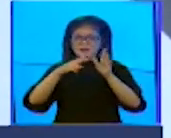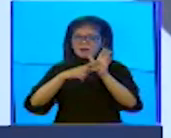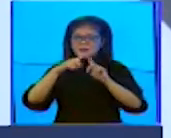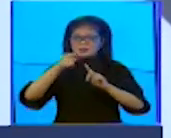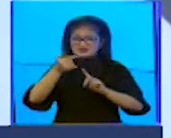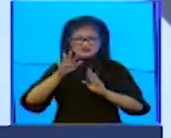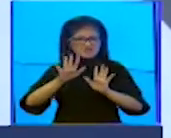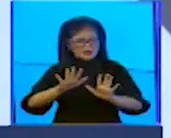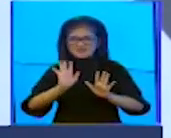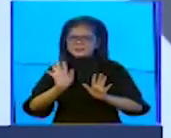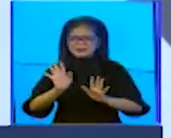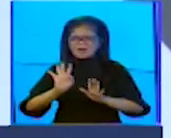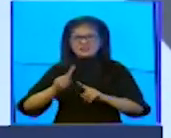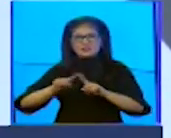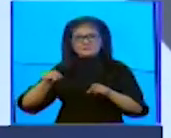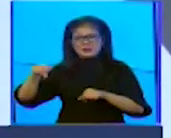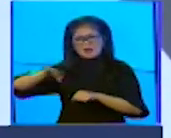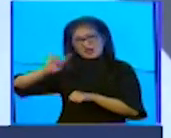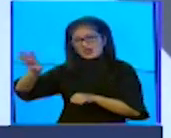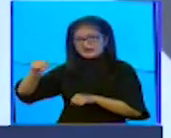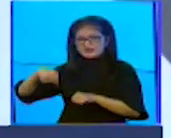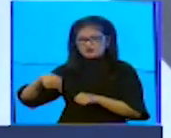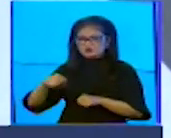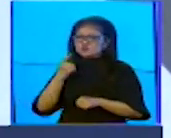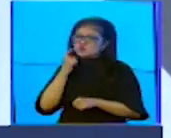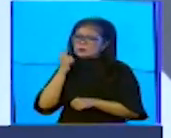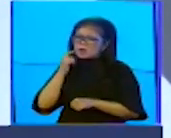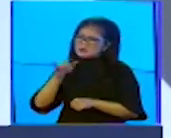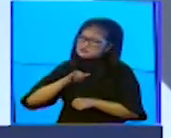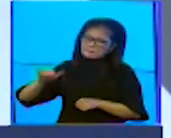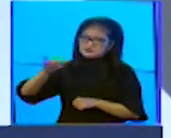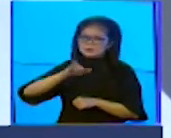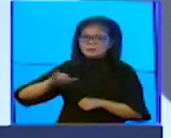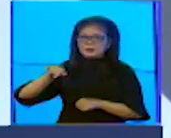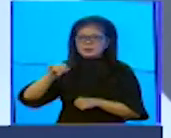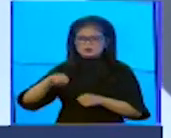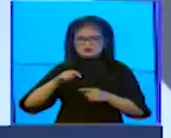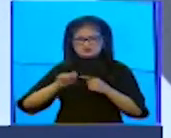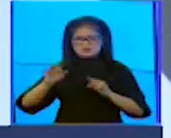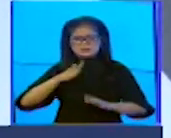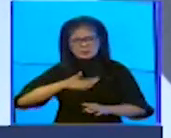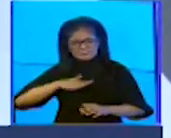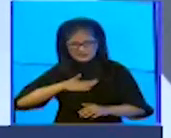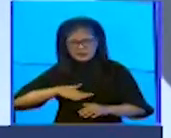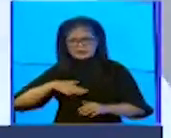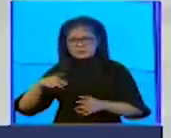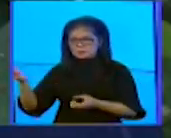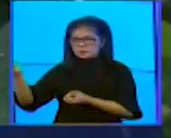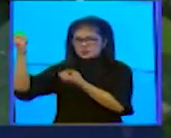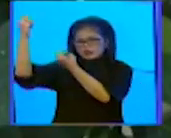cobaan, tapi ya meskipun begitu kita harus tetap bersabar. Karena di balik semua ini pasti akan ada